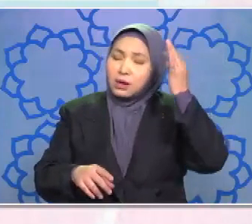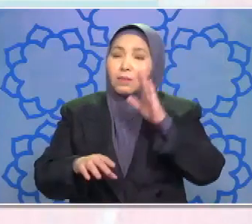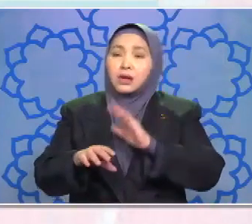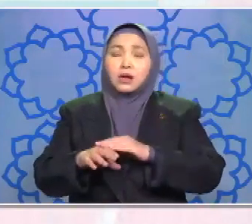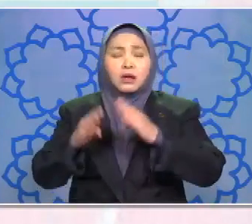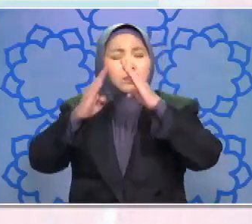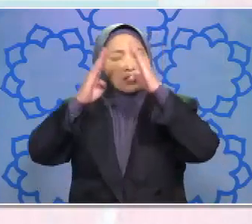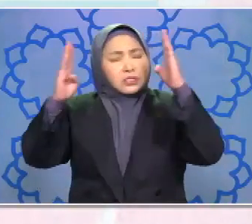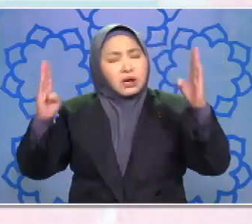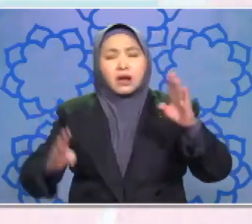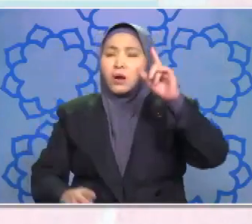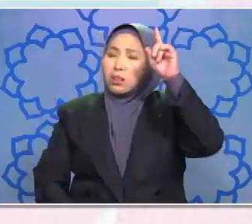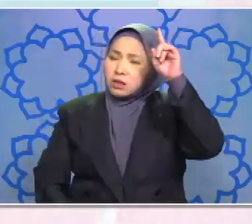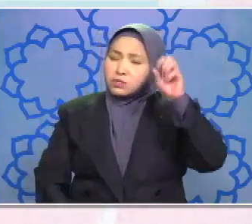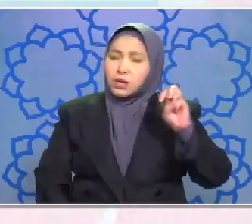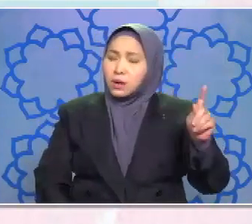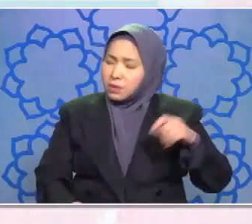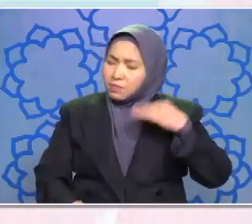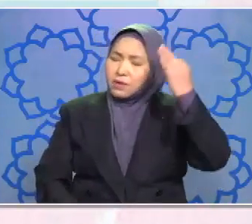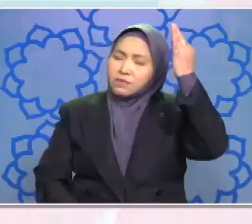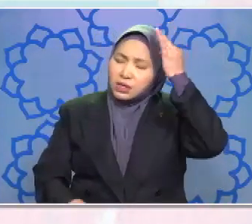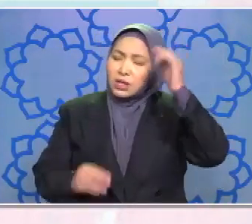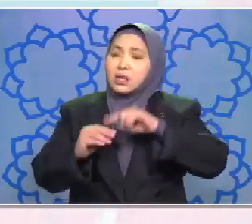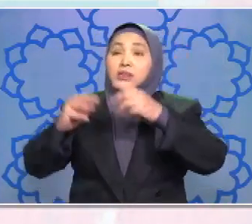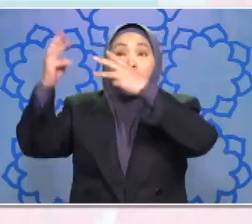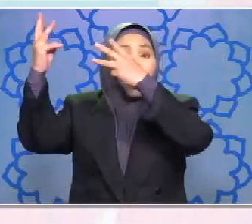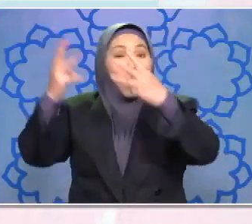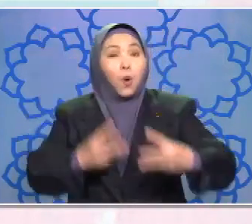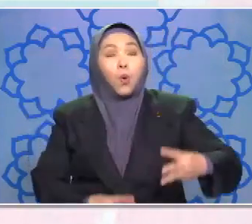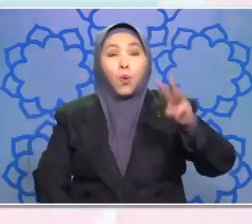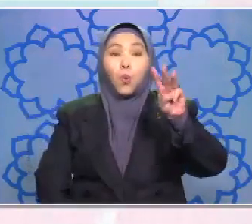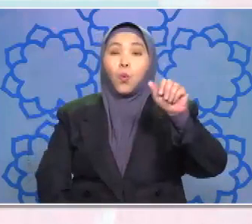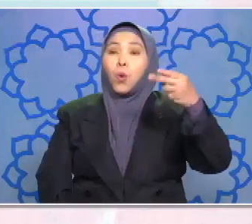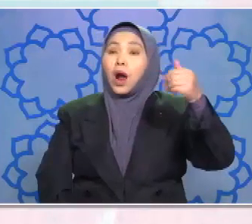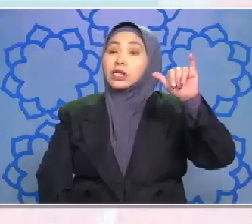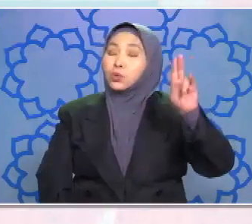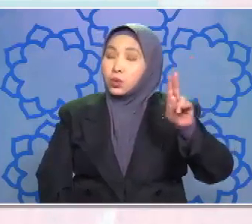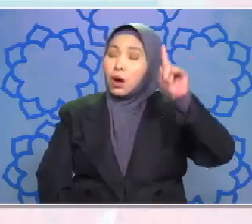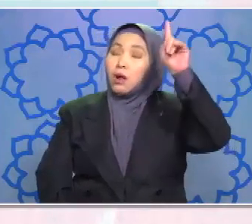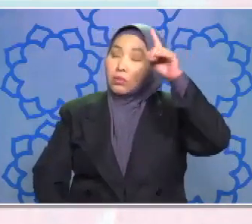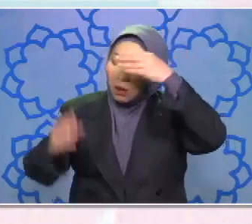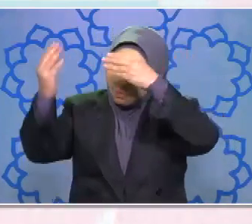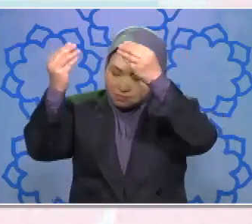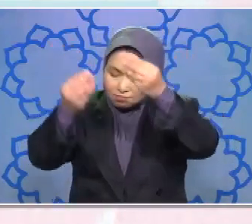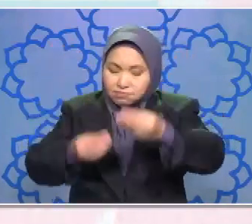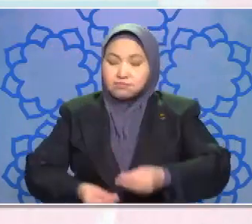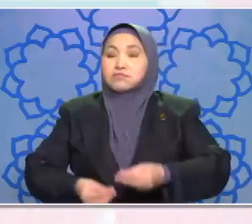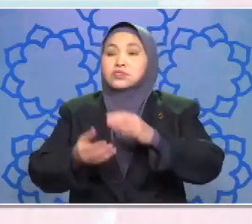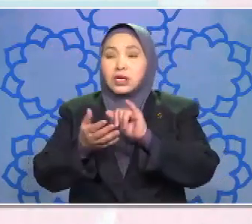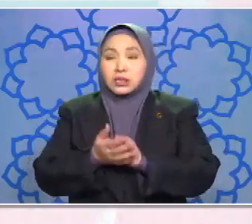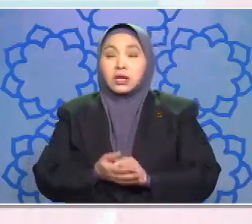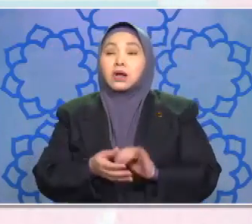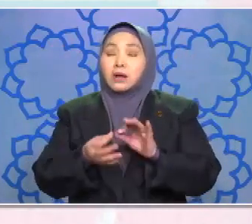kepada kebesaran Allah Subhanahu Wa Taala, berfikir juga tentang wahyu yang Allah turunkan. Diikuti pada ayat 45 hingga